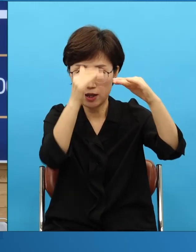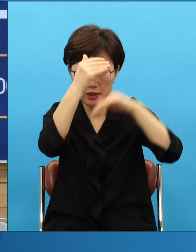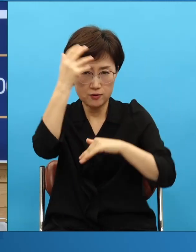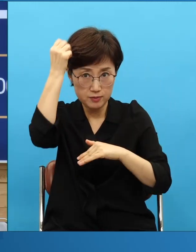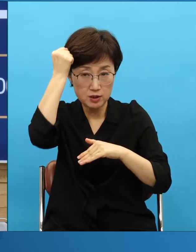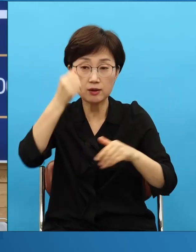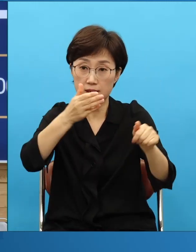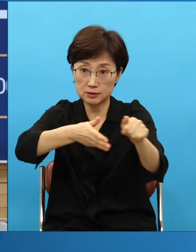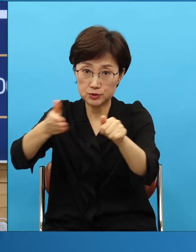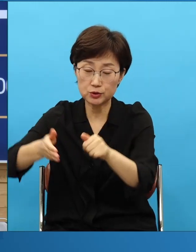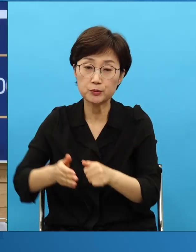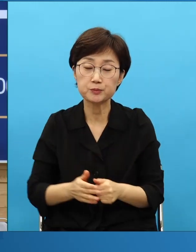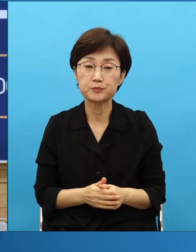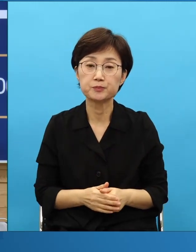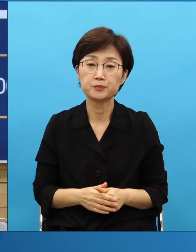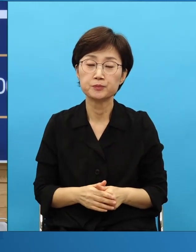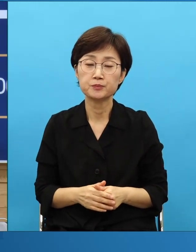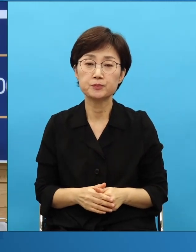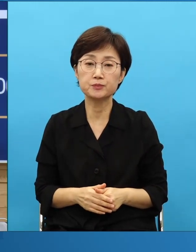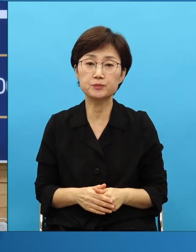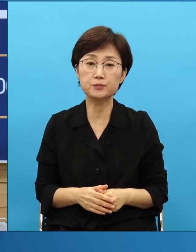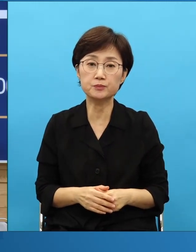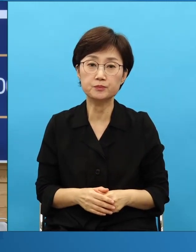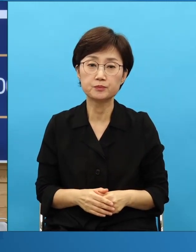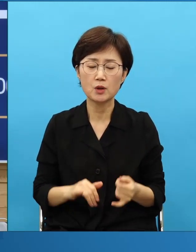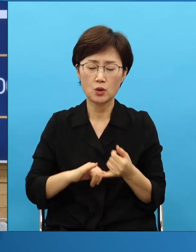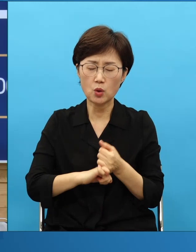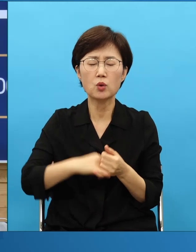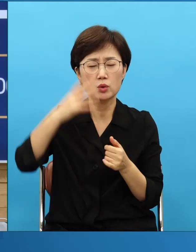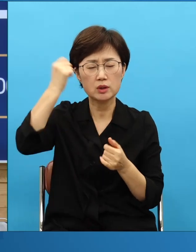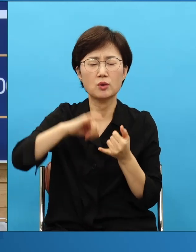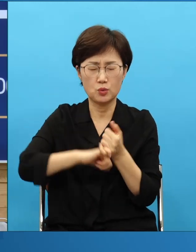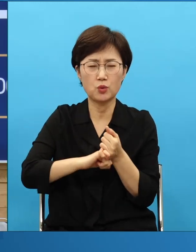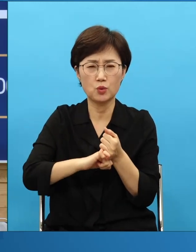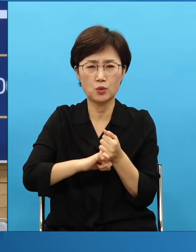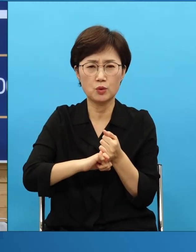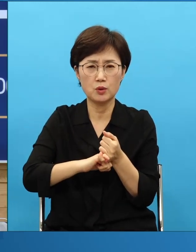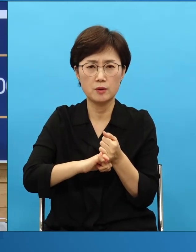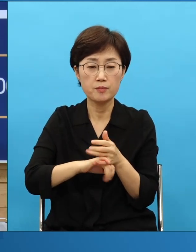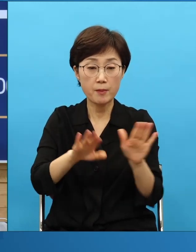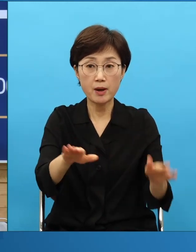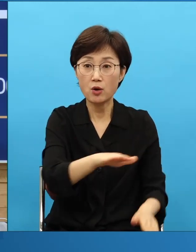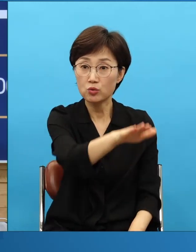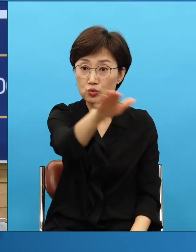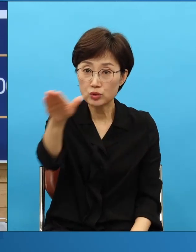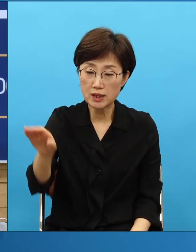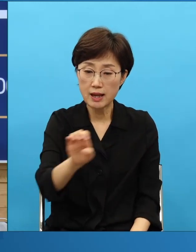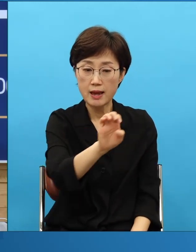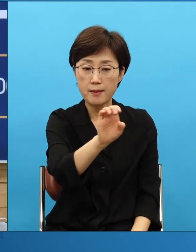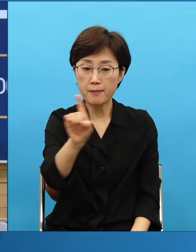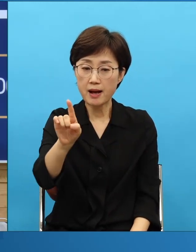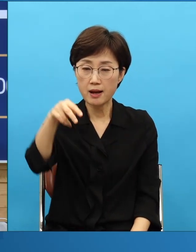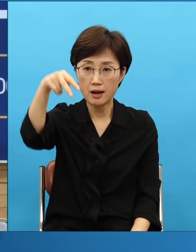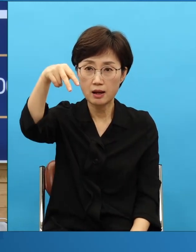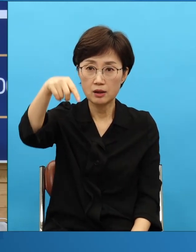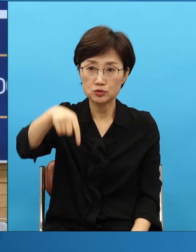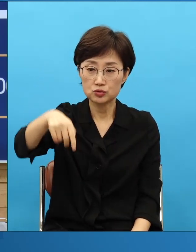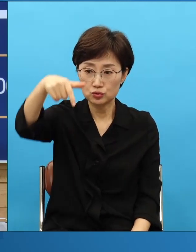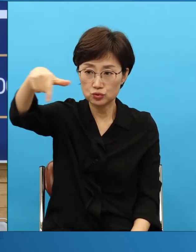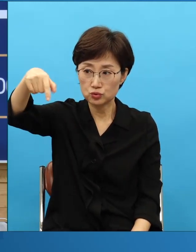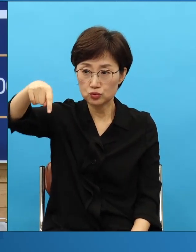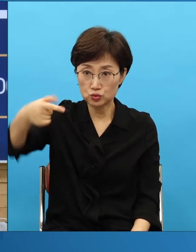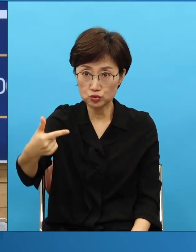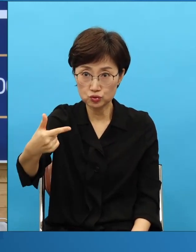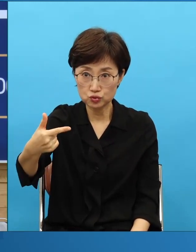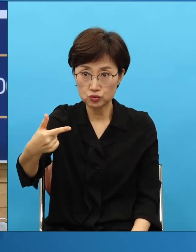come together through the New Year's prayer meeting that we'll have tonight. 꼭 기억해야 됩니다. But you have to 무슨 remember, 파수꾼입니까? what kind of watchman are you? 첫째입니다. Number